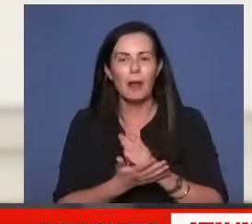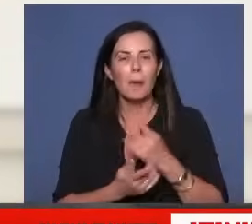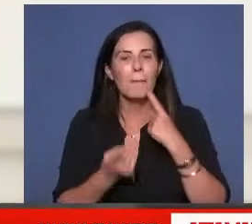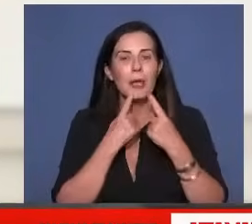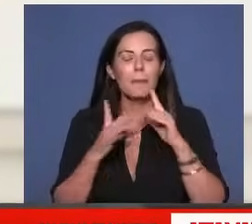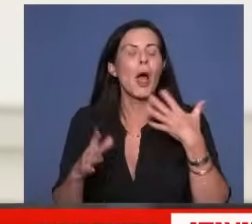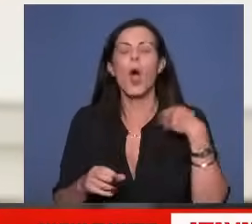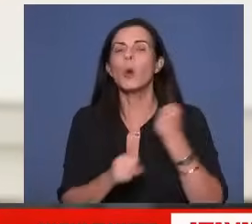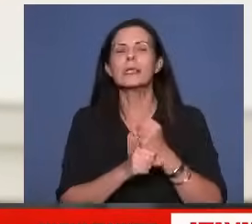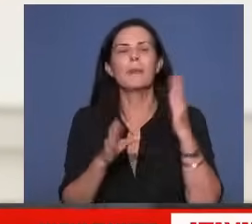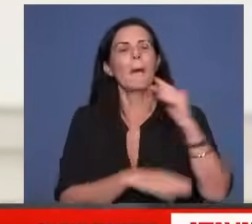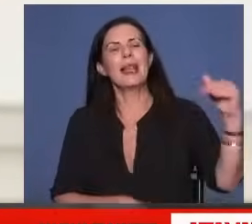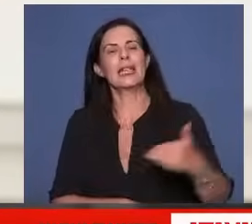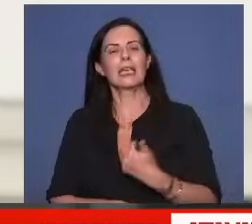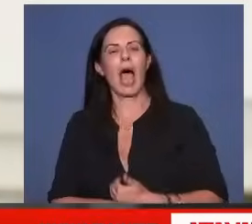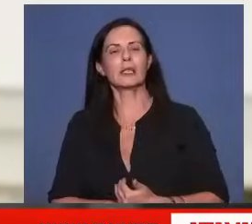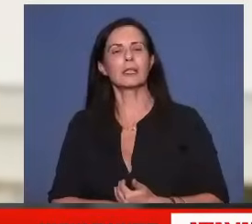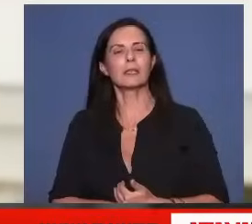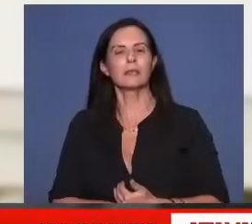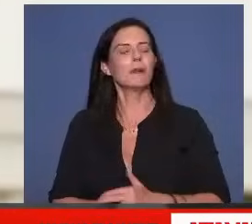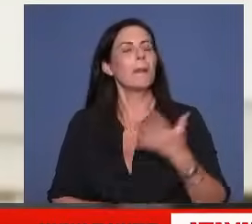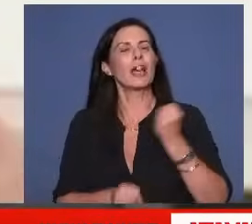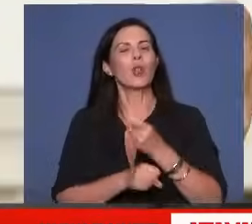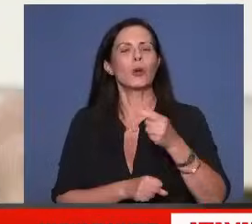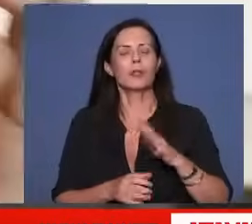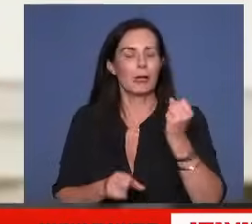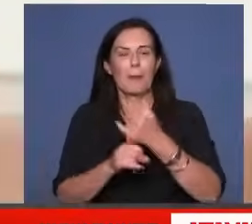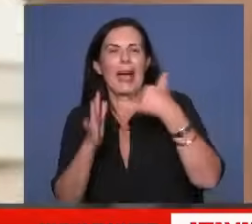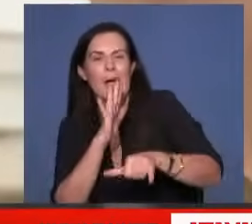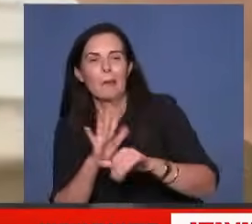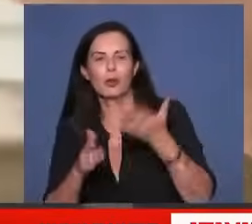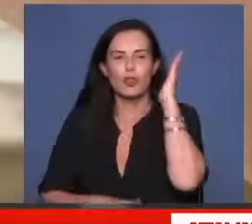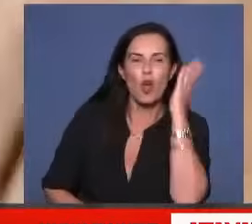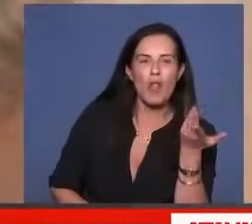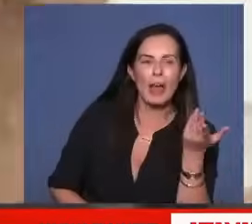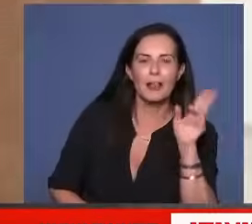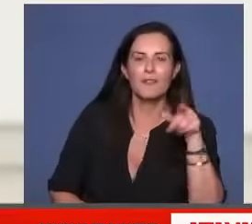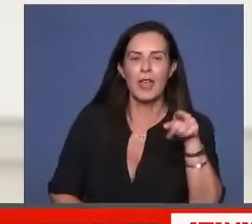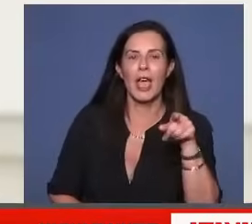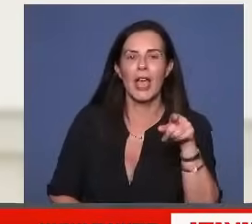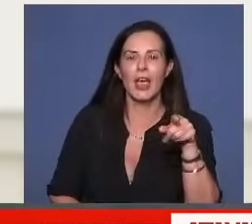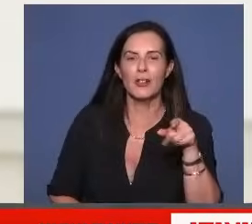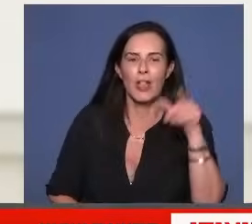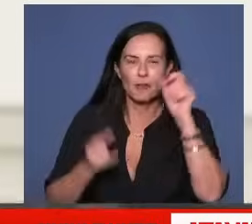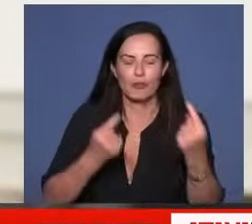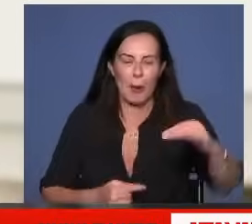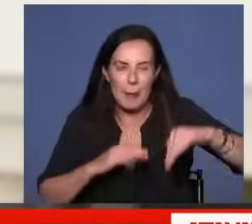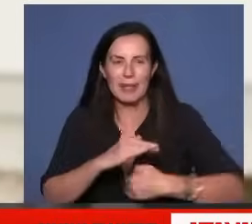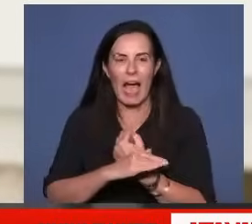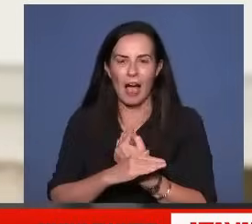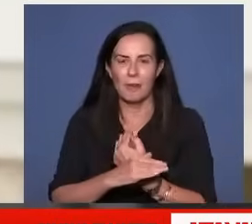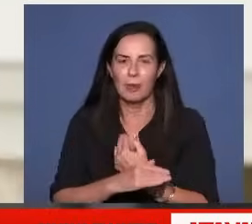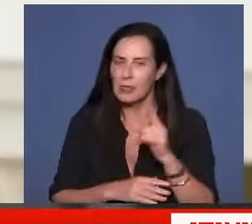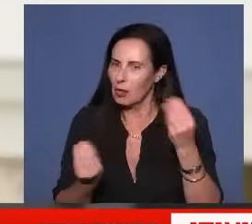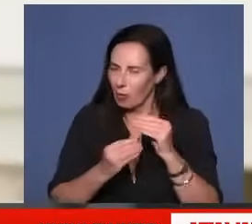על מה אתה עושה עם מחבל, פותח את הדלת באמצע החרבון, מה אתה עושה עם תיישן, ויש לך חבורה שיוצאת מאיזה מנהרה. זה לא